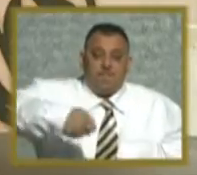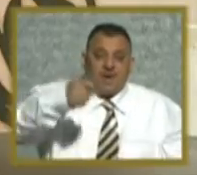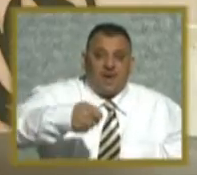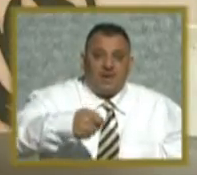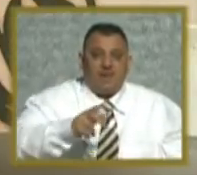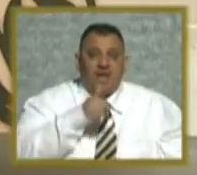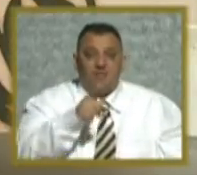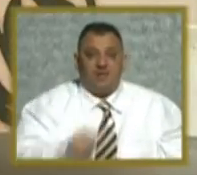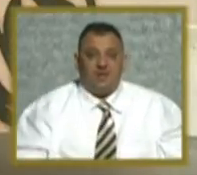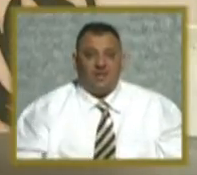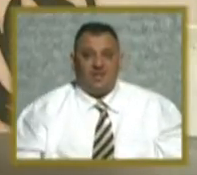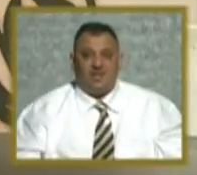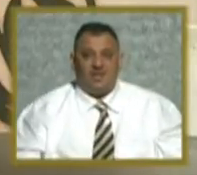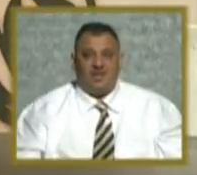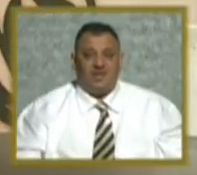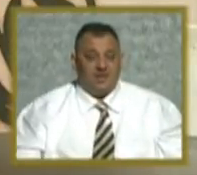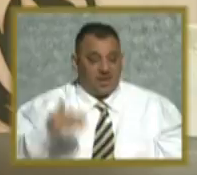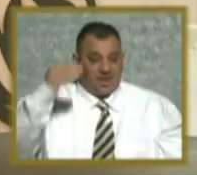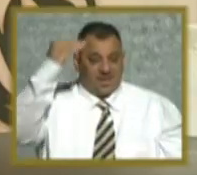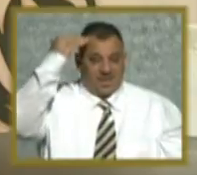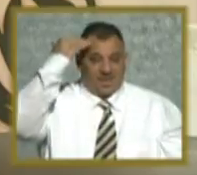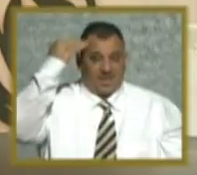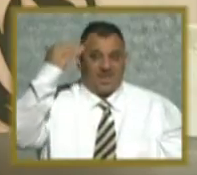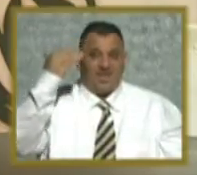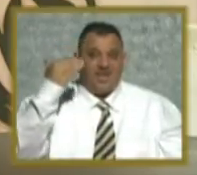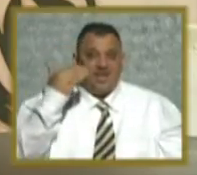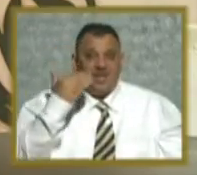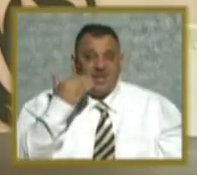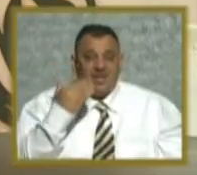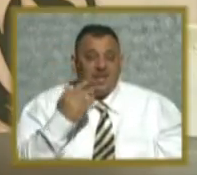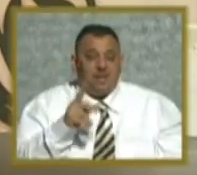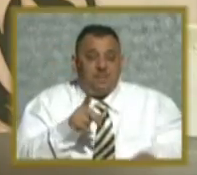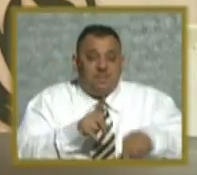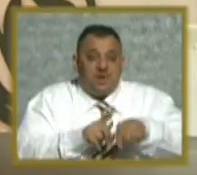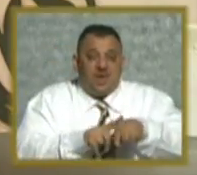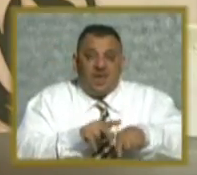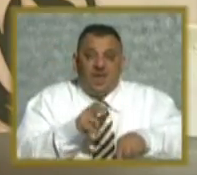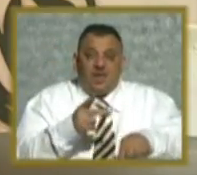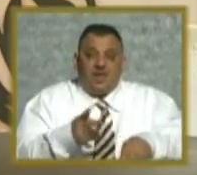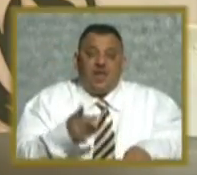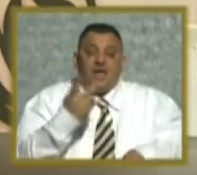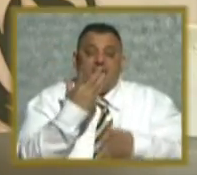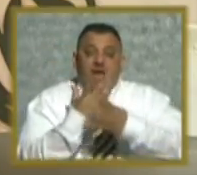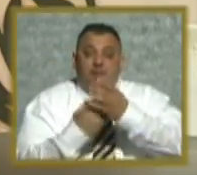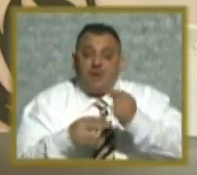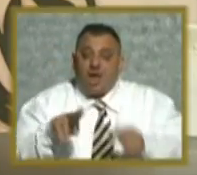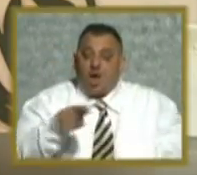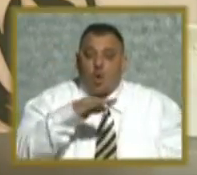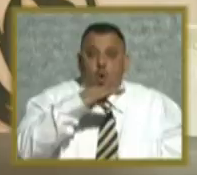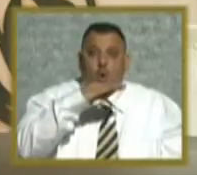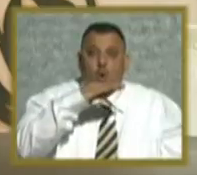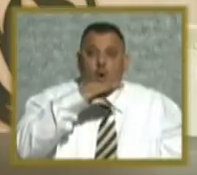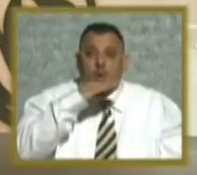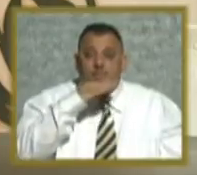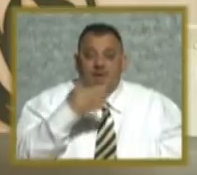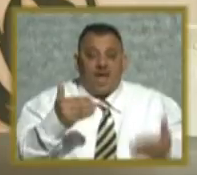وتصافحة. يا أم محمد، بالنسبة للمرأة في تعاملها مع ابن العم وابن الخال ينبغي أن يكون